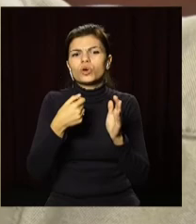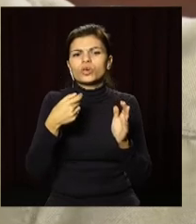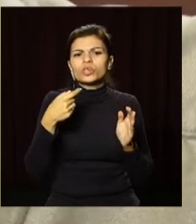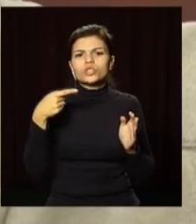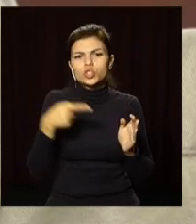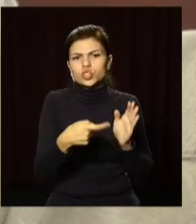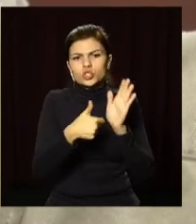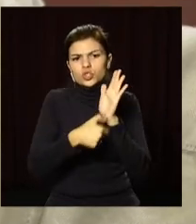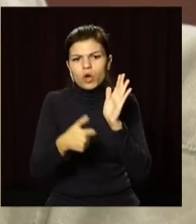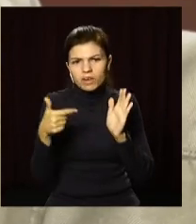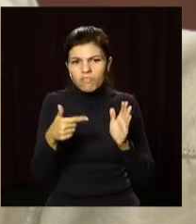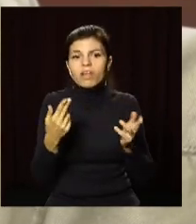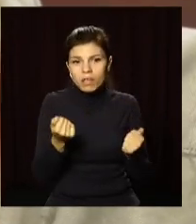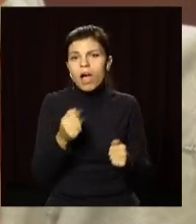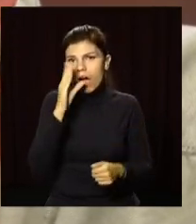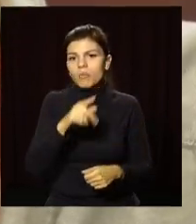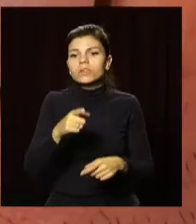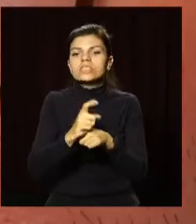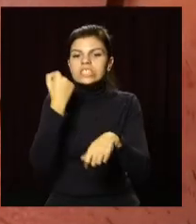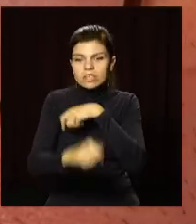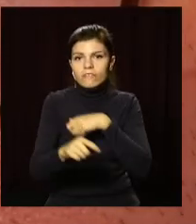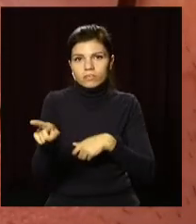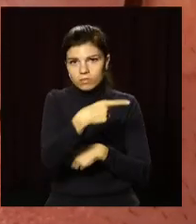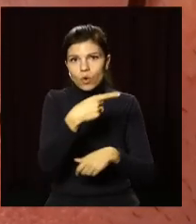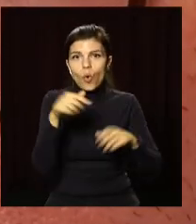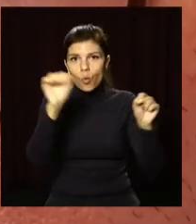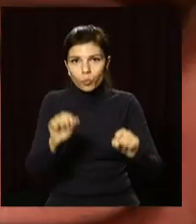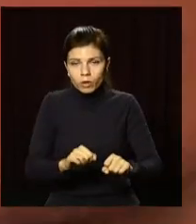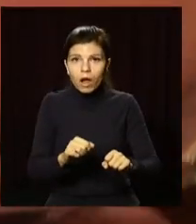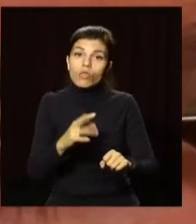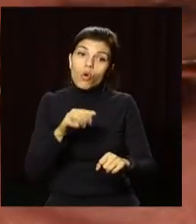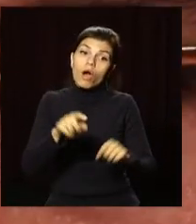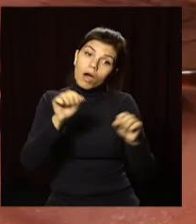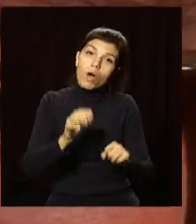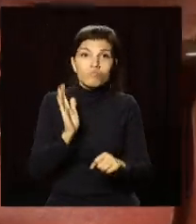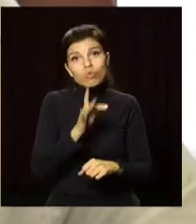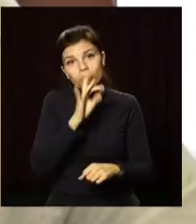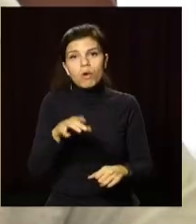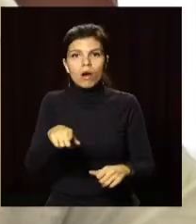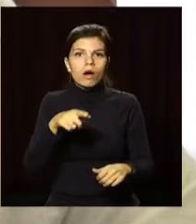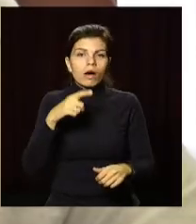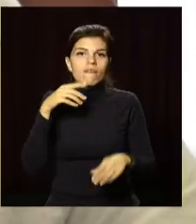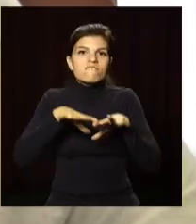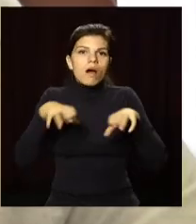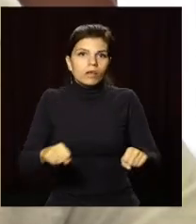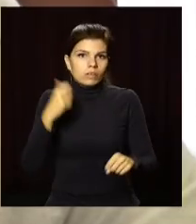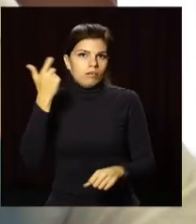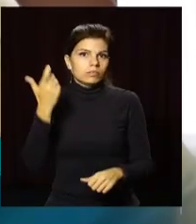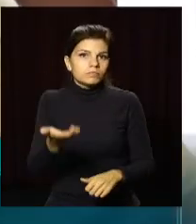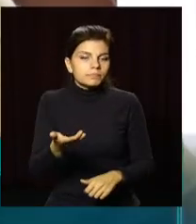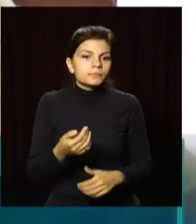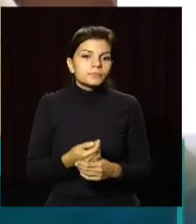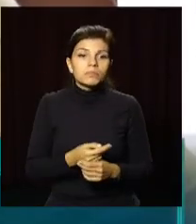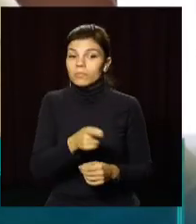1600 гривень та зобов'яже порушника вивезти сміття. Проте прибирати оселю чи ні – воля власника. На сьогоднішній день люди діють, як